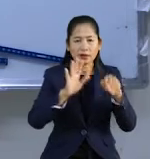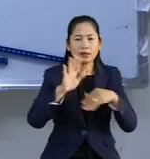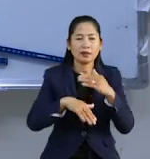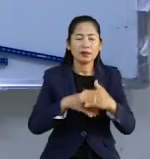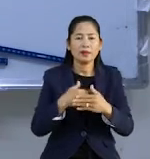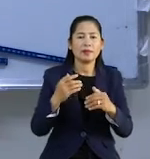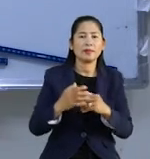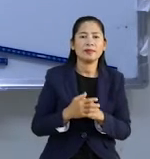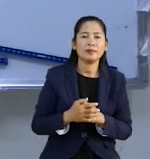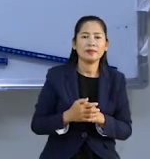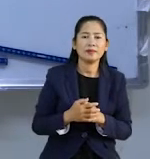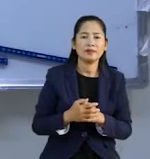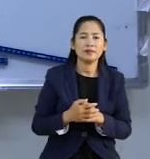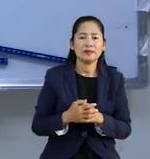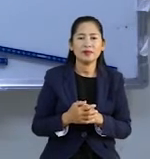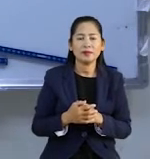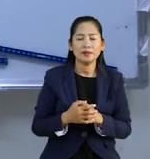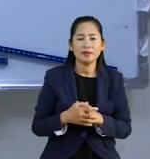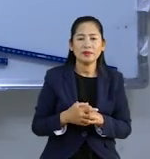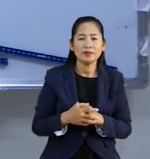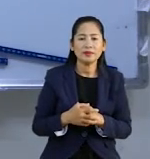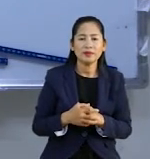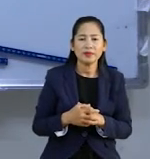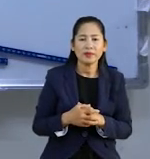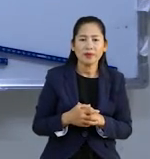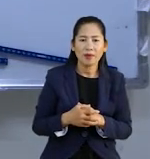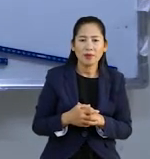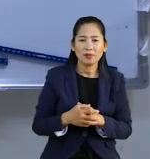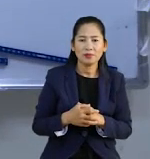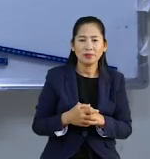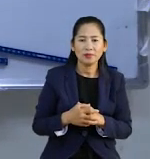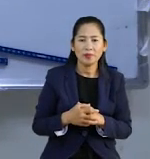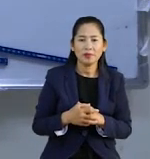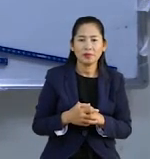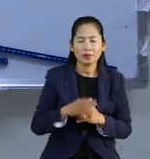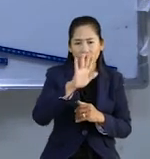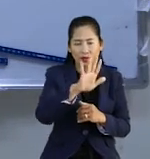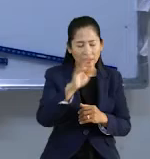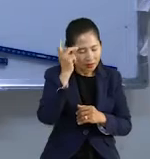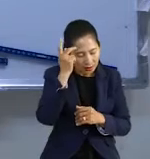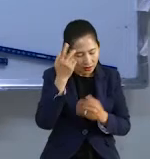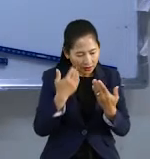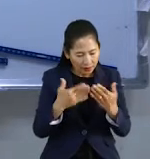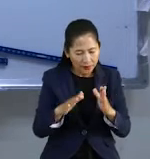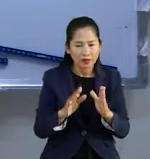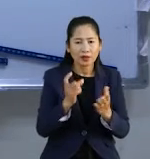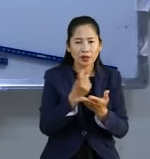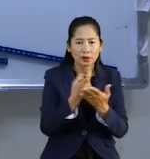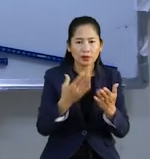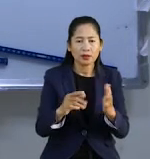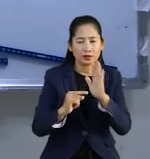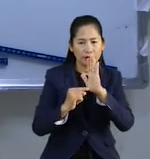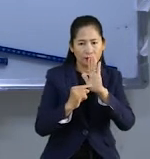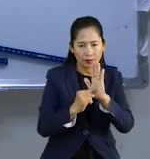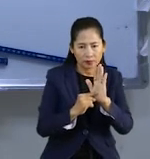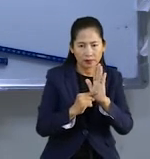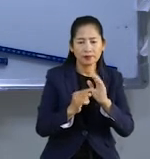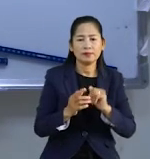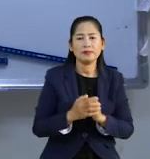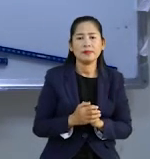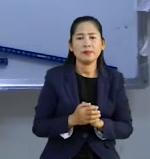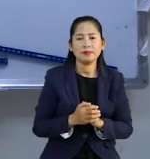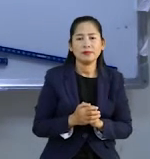งอ๋อนู่บาลูกคุณสังคมตะกอนบานกึศรวยรัวหายโดยในลูกคุณซ้อมบังหายบ